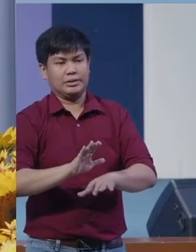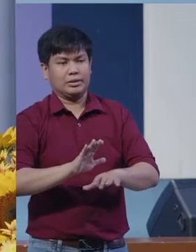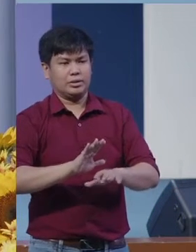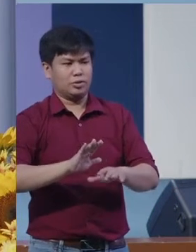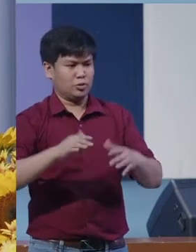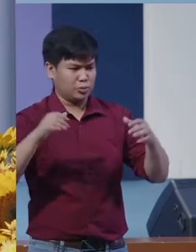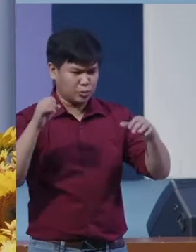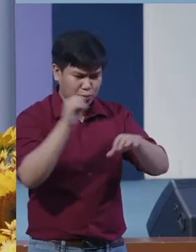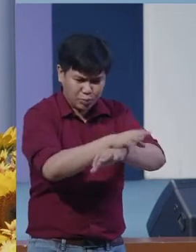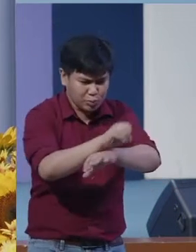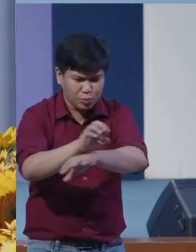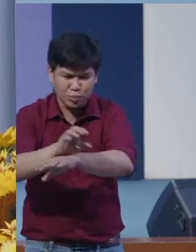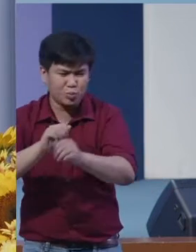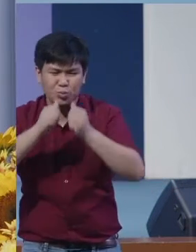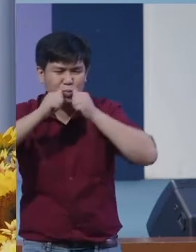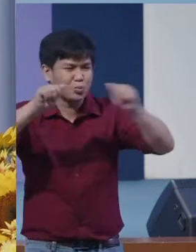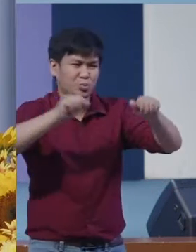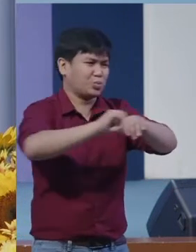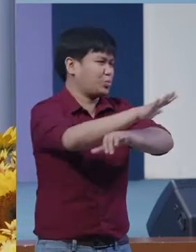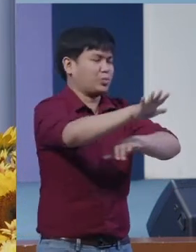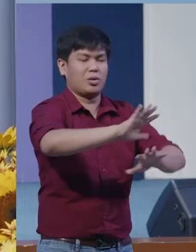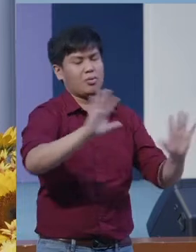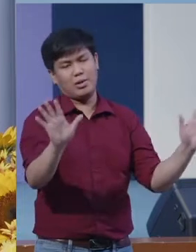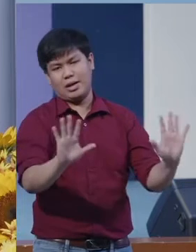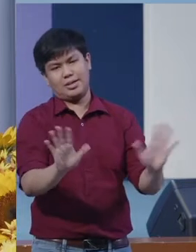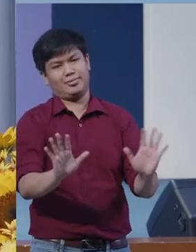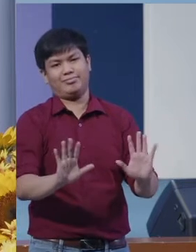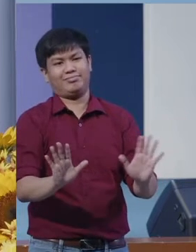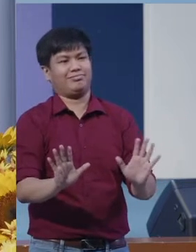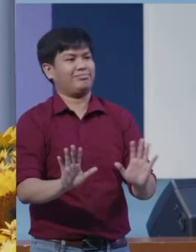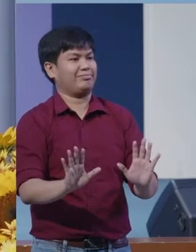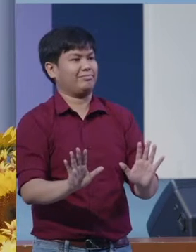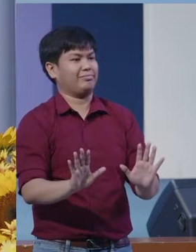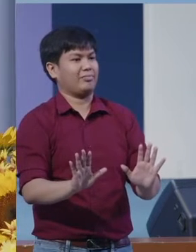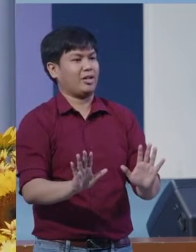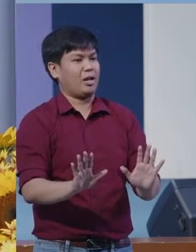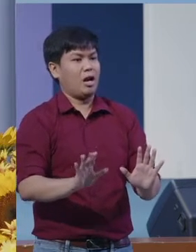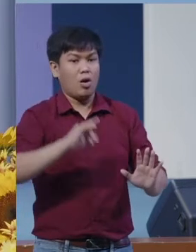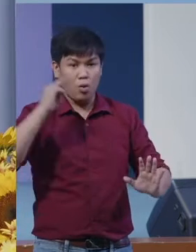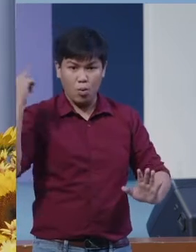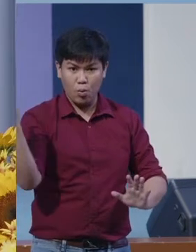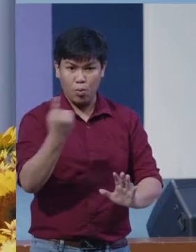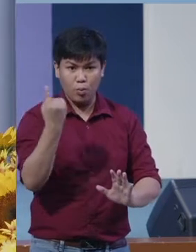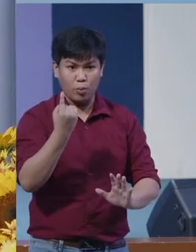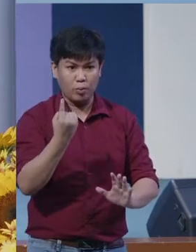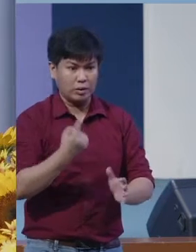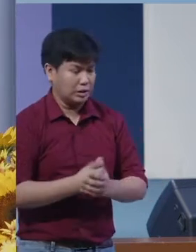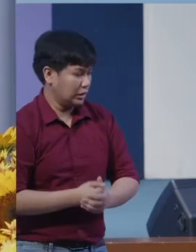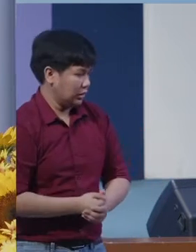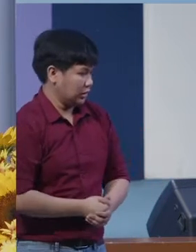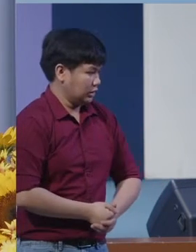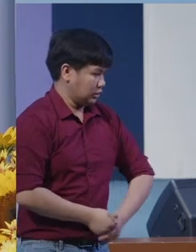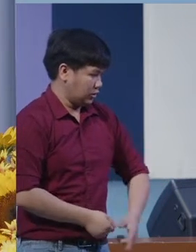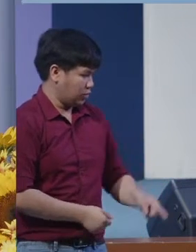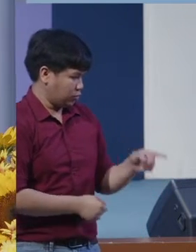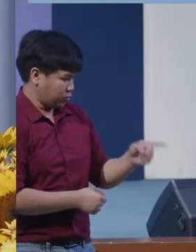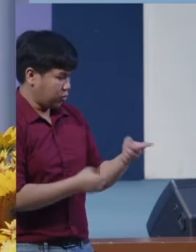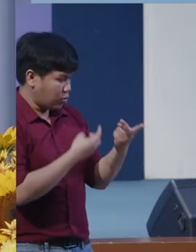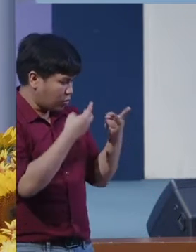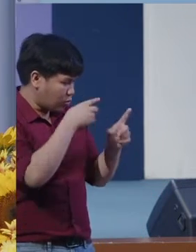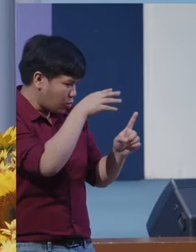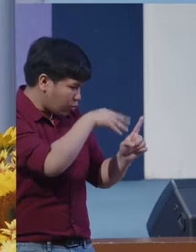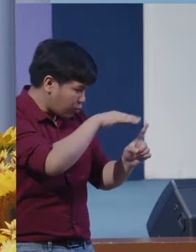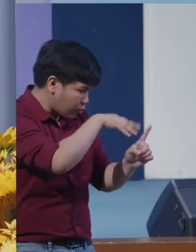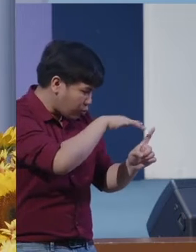alam lahat ng anggulo, lahat ng impormasyon, pero kayo ay huhusga na. At hindi lang